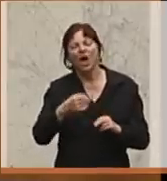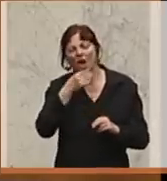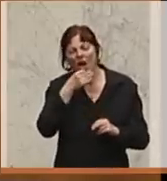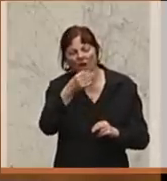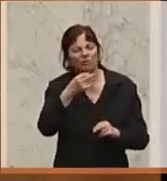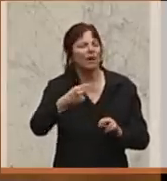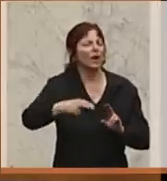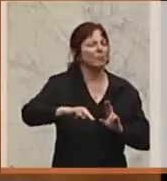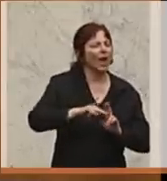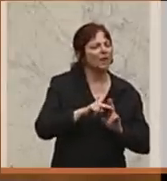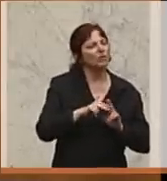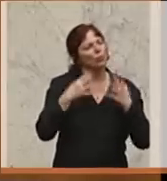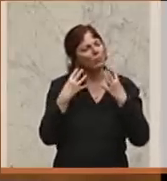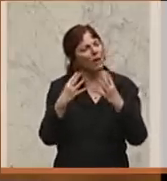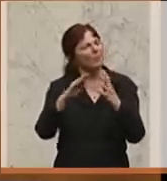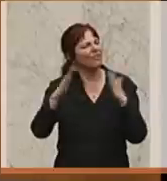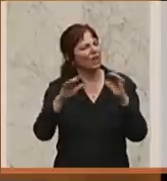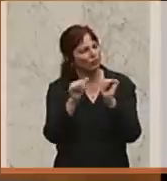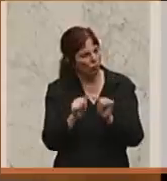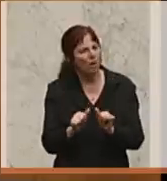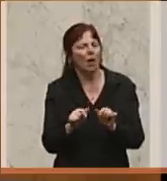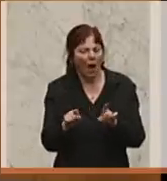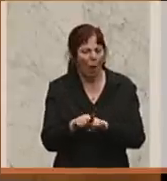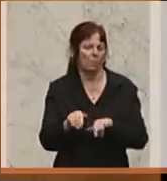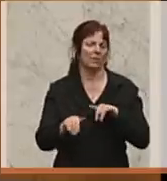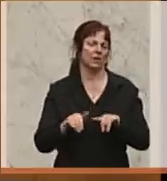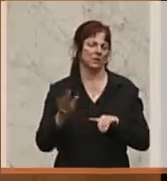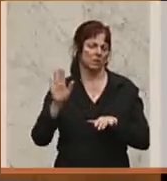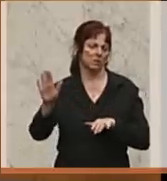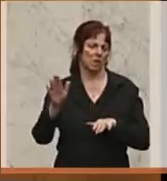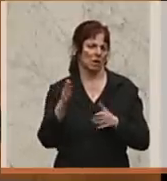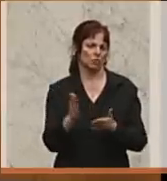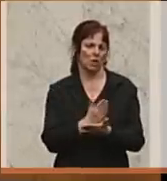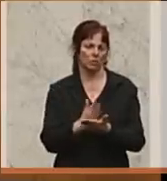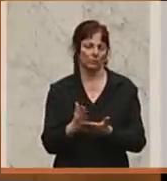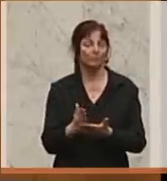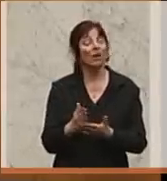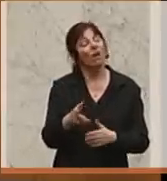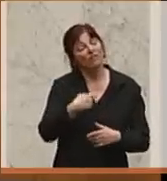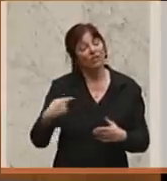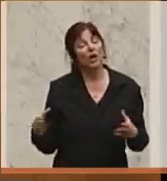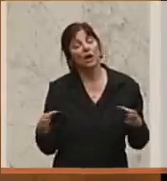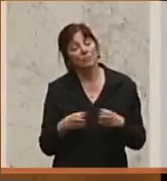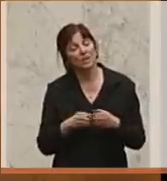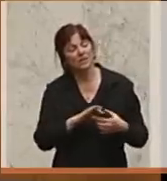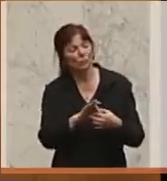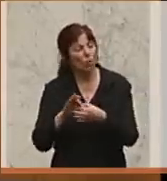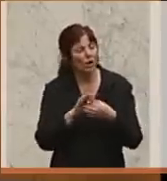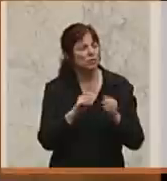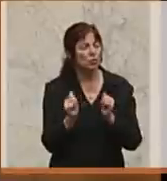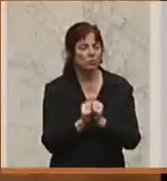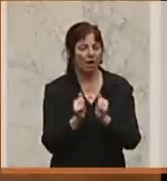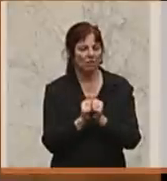Parlament erfolgt. Wie gesagt, wir haben gemeinsam mit dem Koalitionspartner